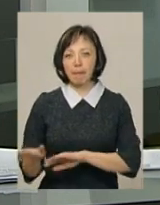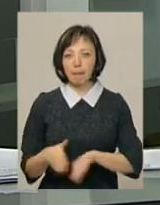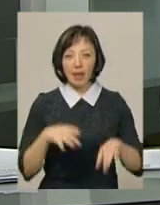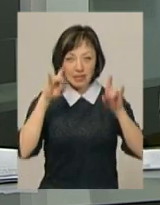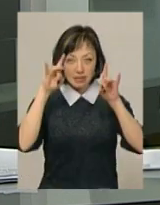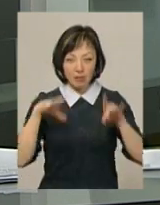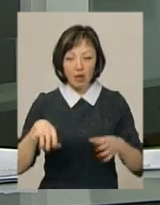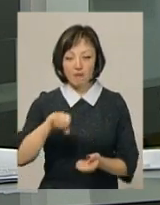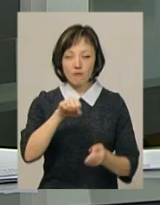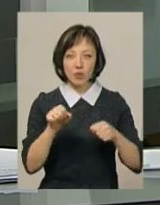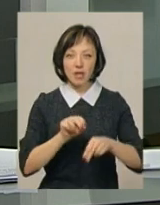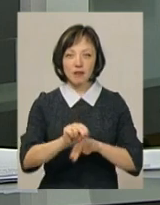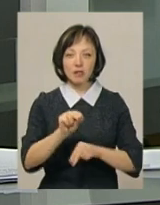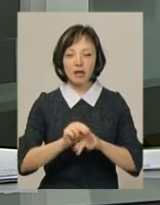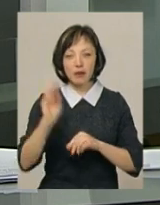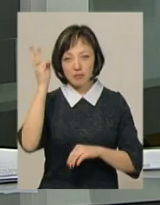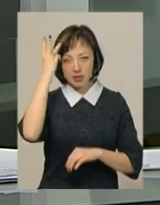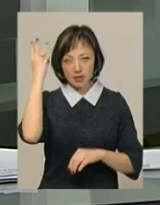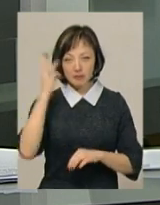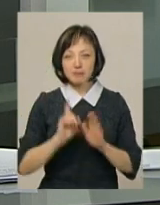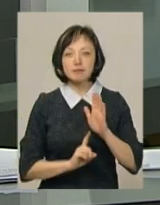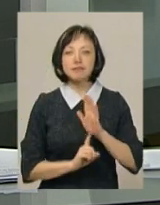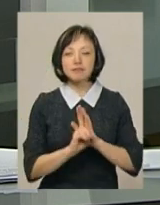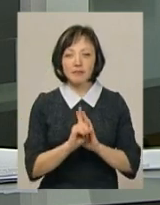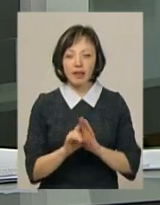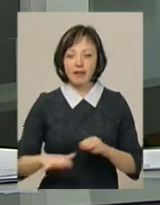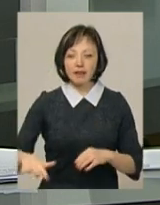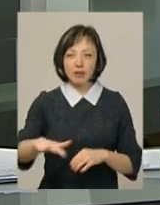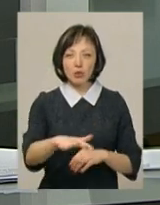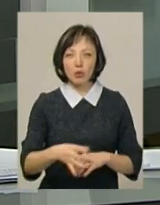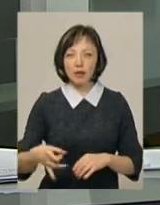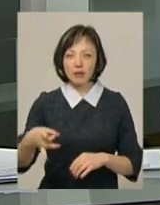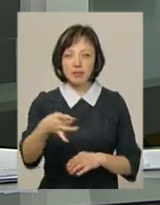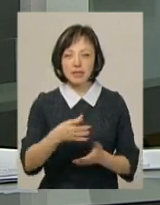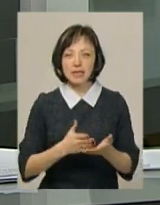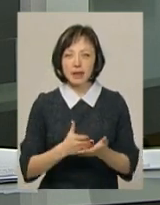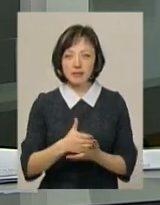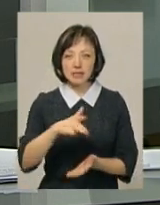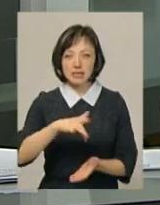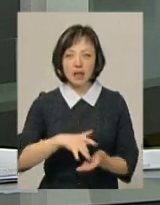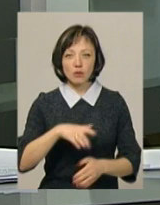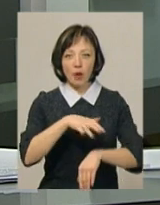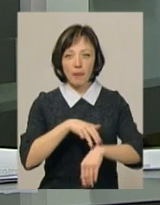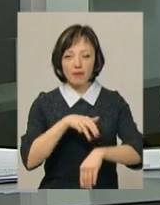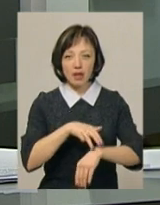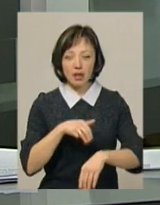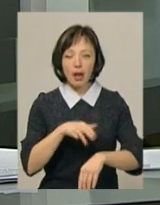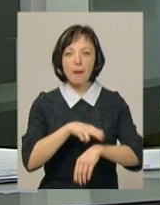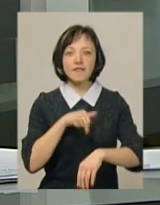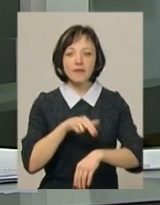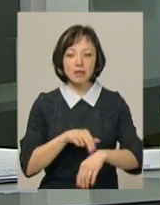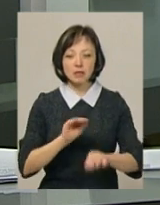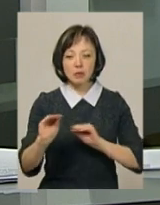Екстремальному водінню навчали хмельницьких кермувальників-початківців. На території регіонального сервісного центру МВС облаштували